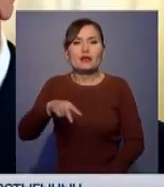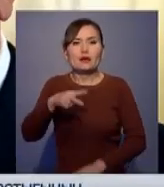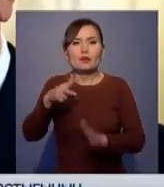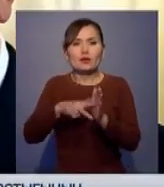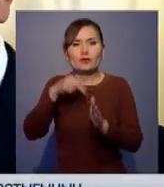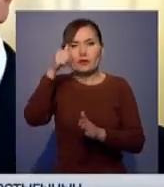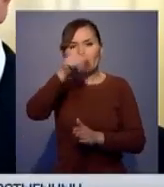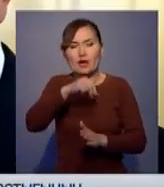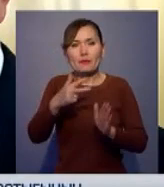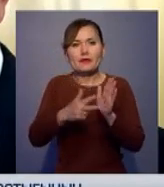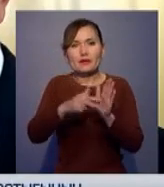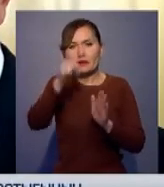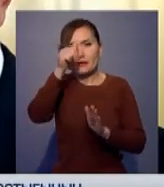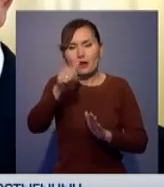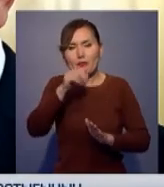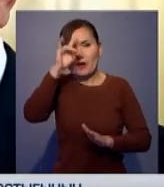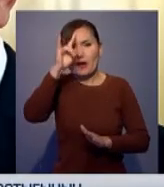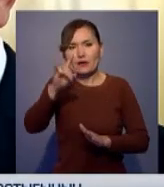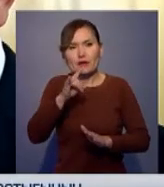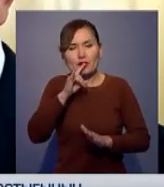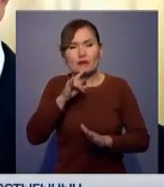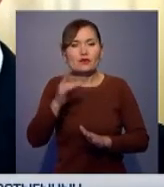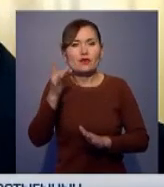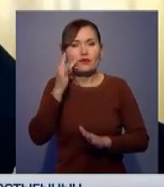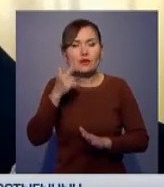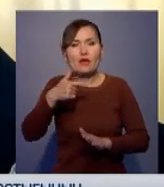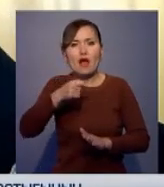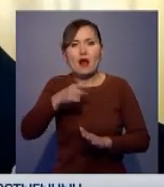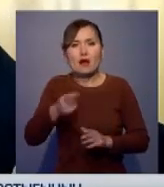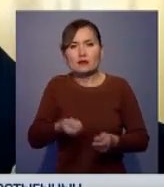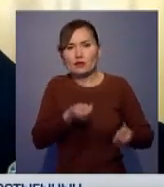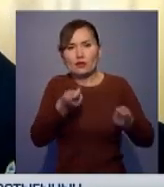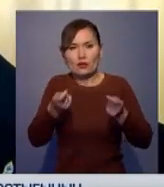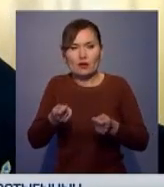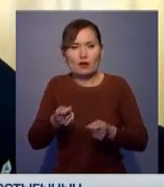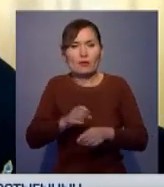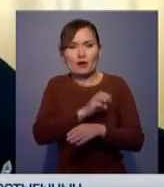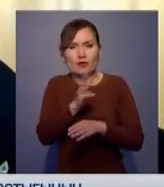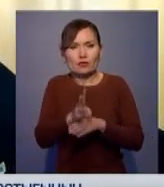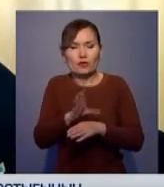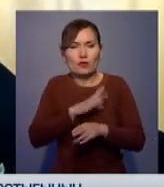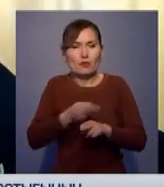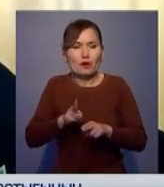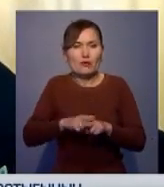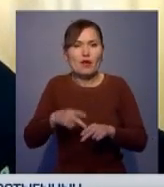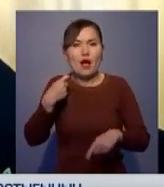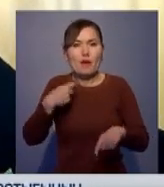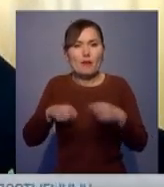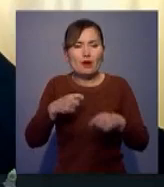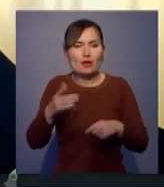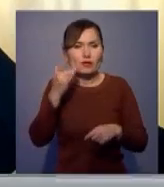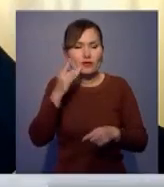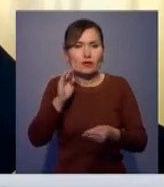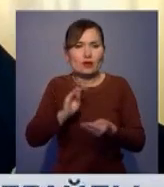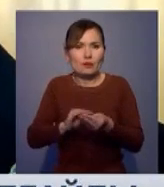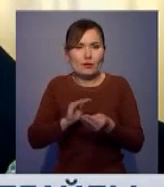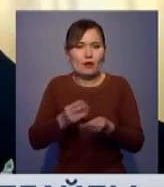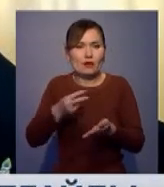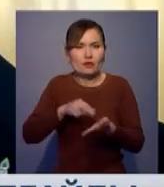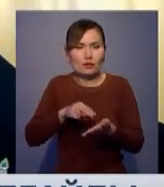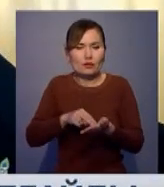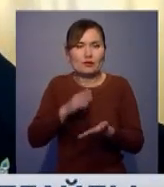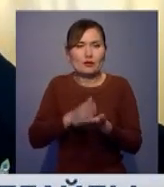2018 жылдың 8 айында да қазақстандық өнім тұрақты тасымалданды. Бұл бізді қуантады, әрі нарықтағы баға саясатын тұрақты ұстап тұруға